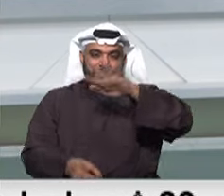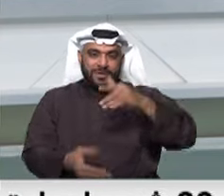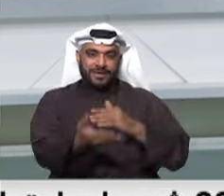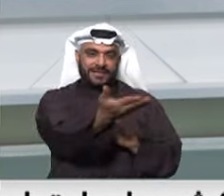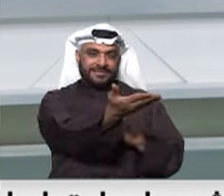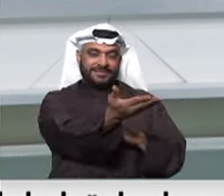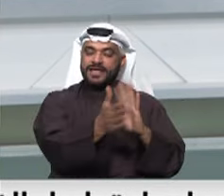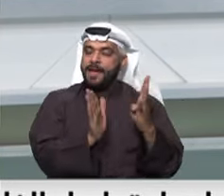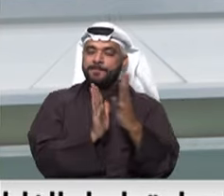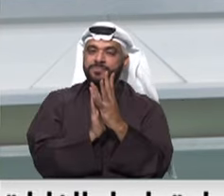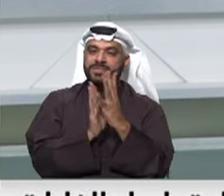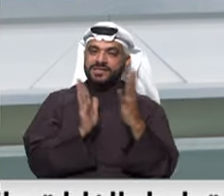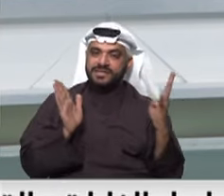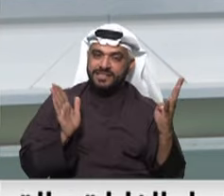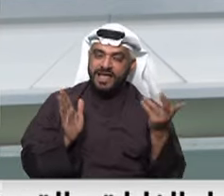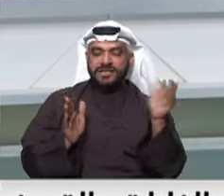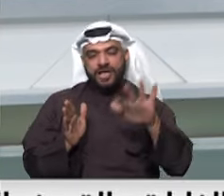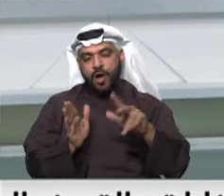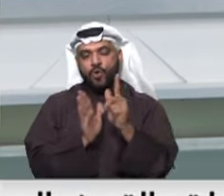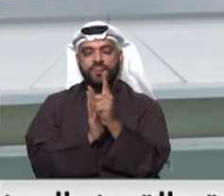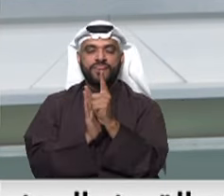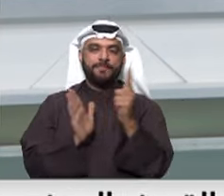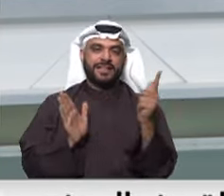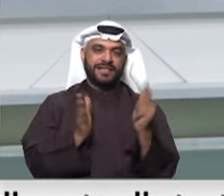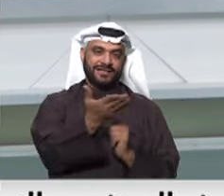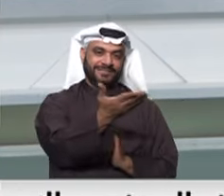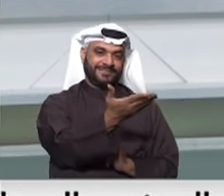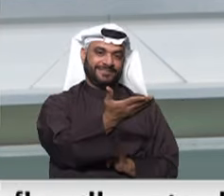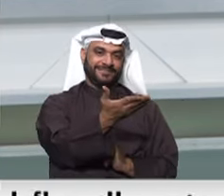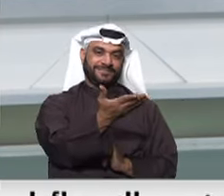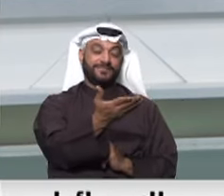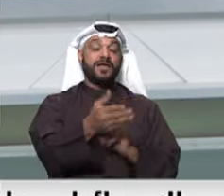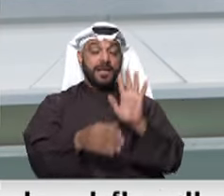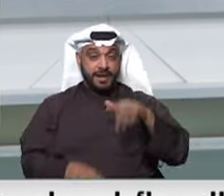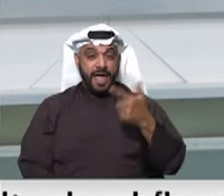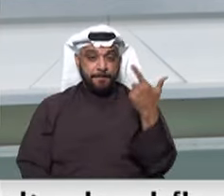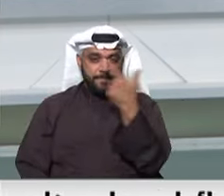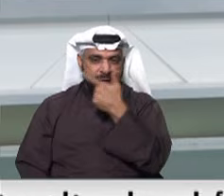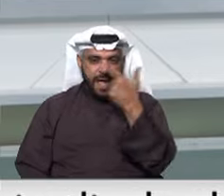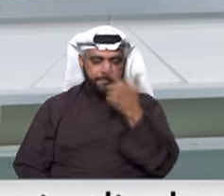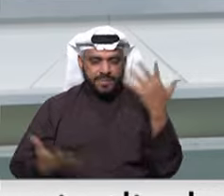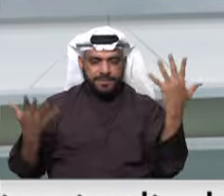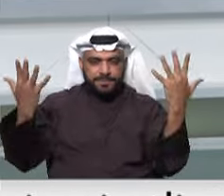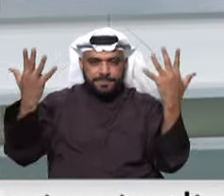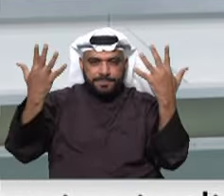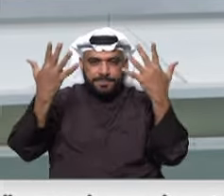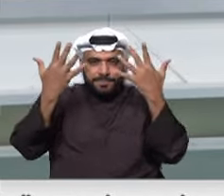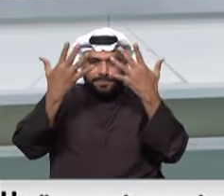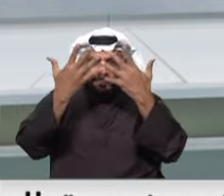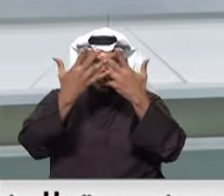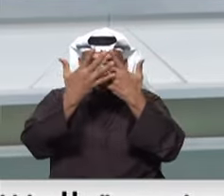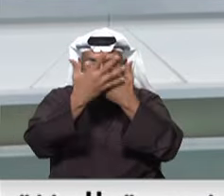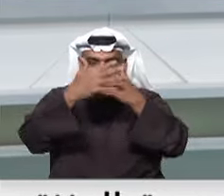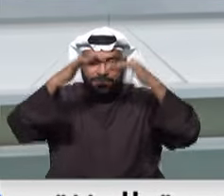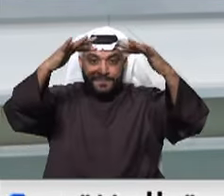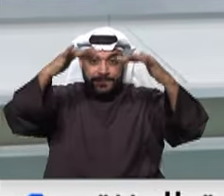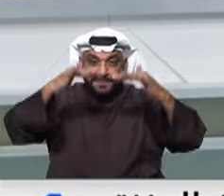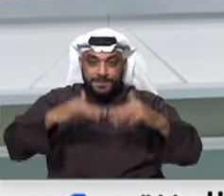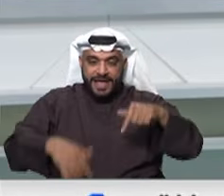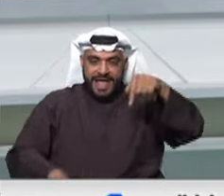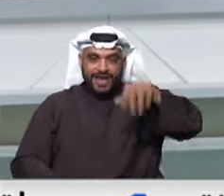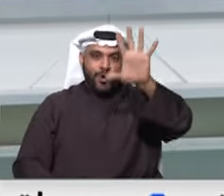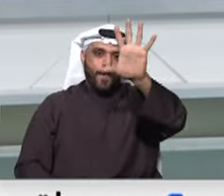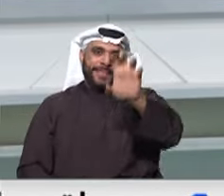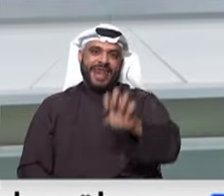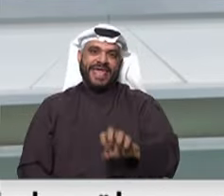بين 19 إلى 18 درجة مئوية. فرص لتشكل الضباب الخفيف على بعض المناطق متوقع في هذه الليلة مع